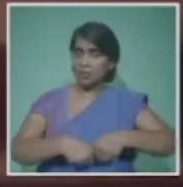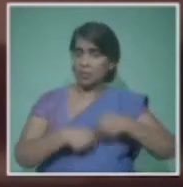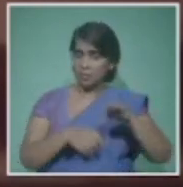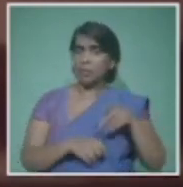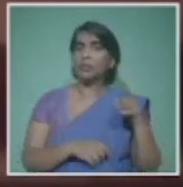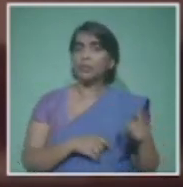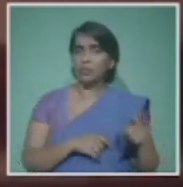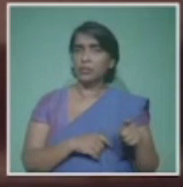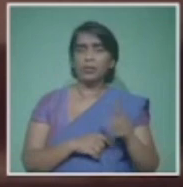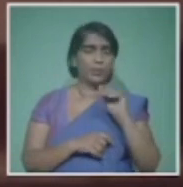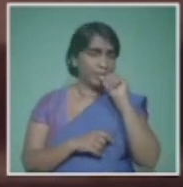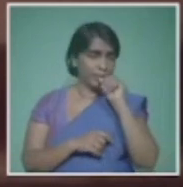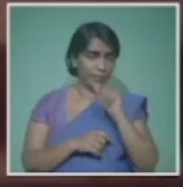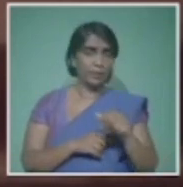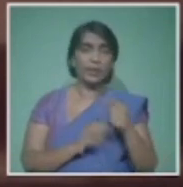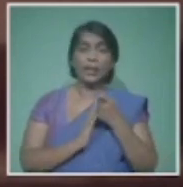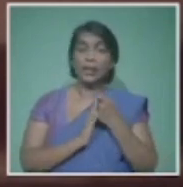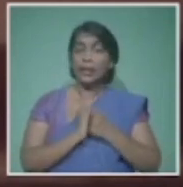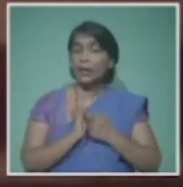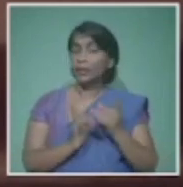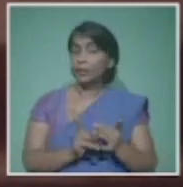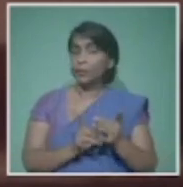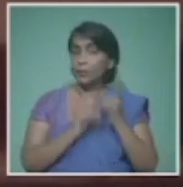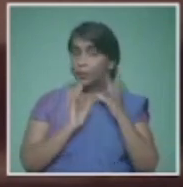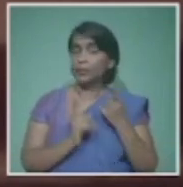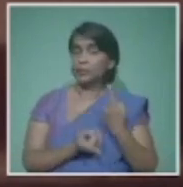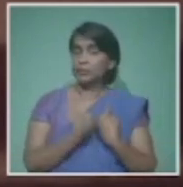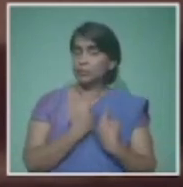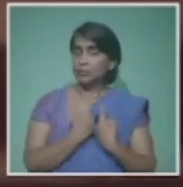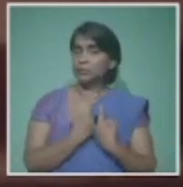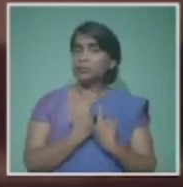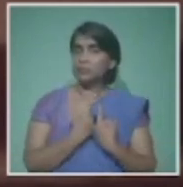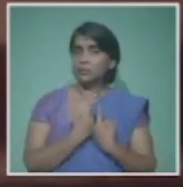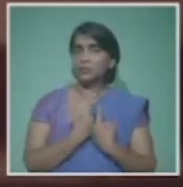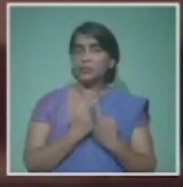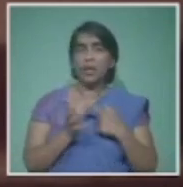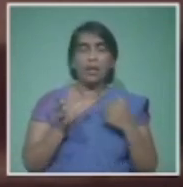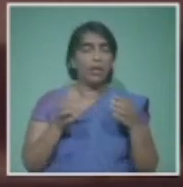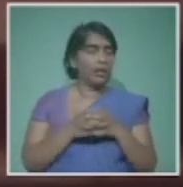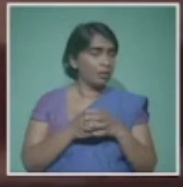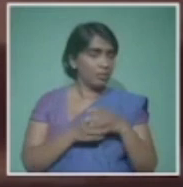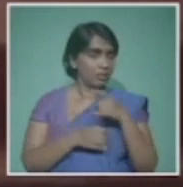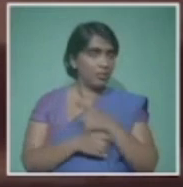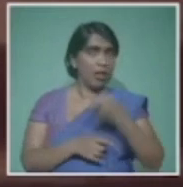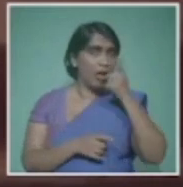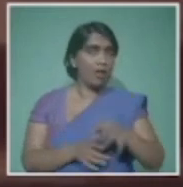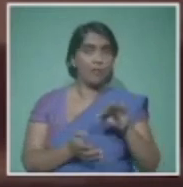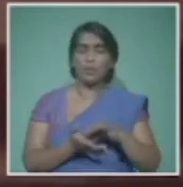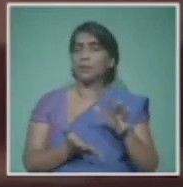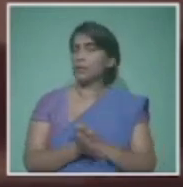තියෙන්නේ කිසිම නීත්‍යානුකූල ක්‍රමයේද එන්වයර්න්මන්ටල් ඔතොරිටි එකෙන් ඒවට අවසර අරගෙන